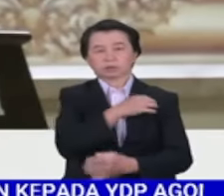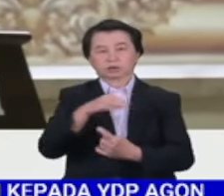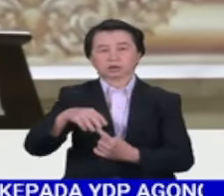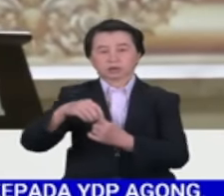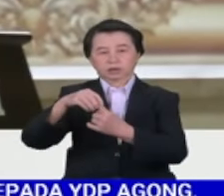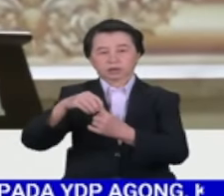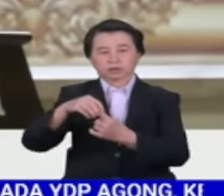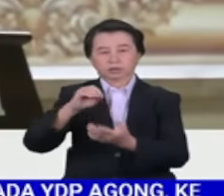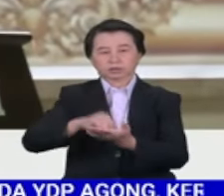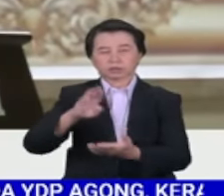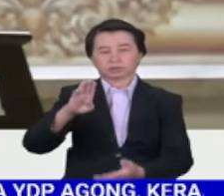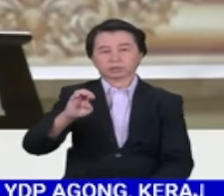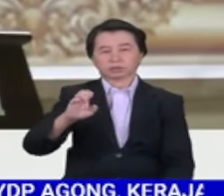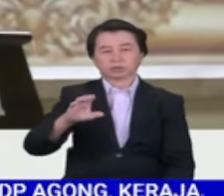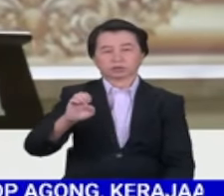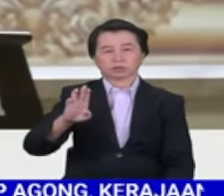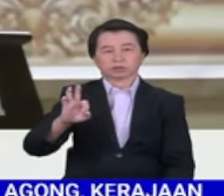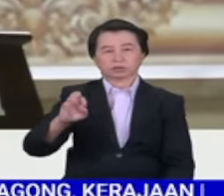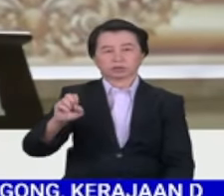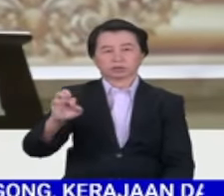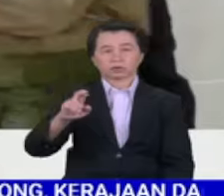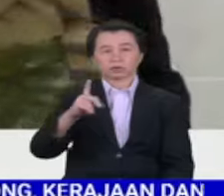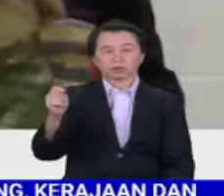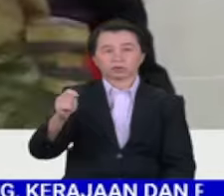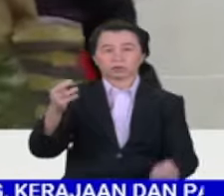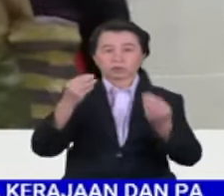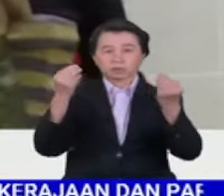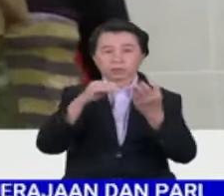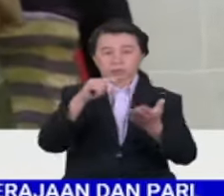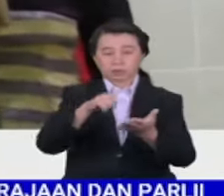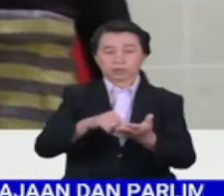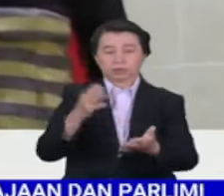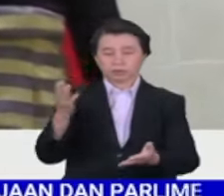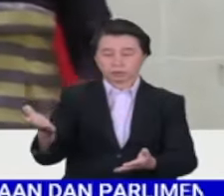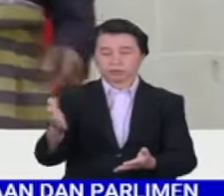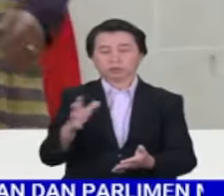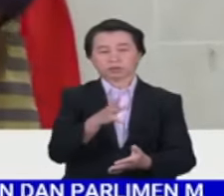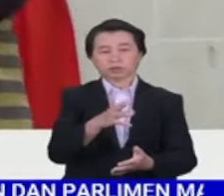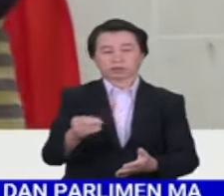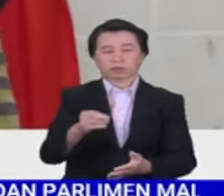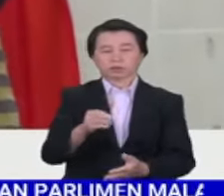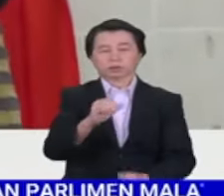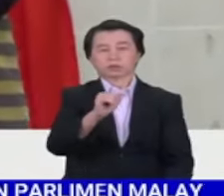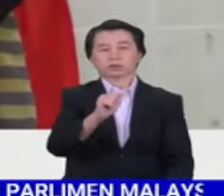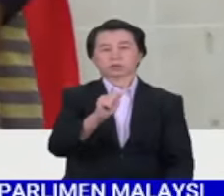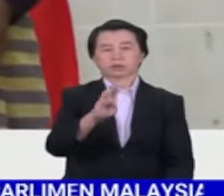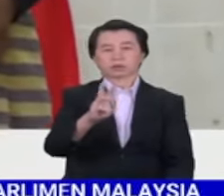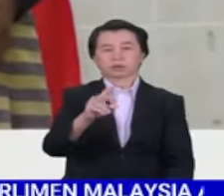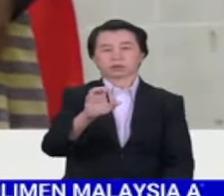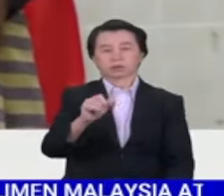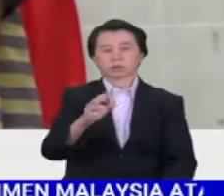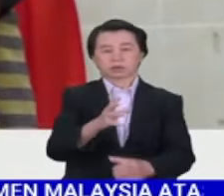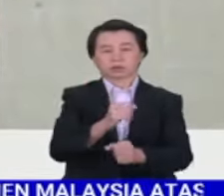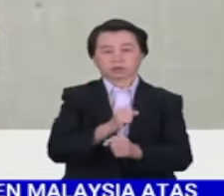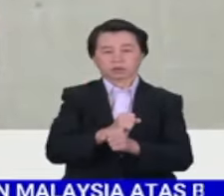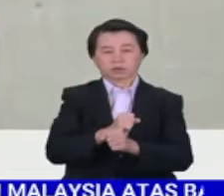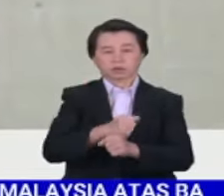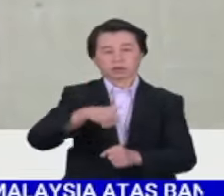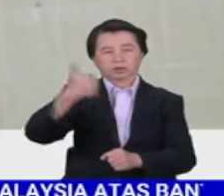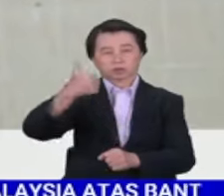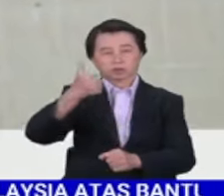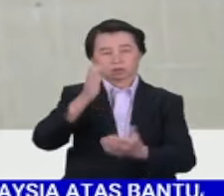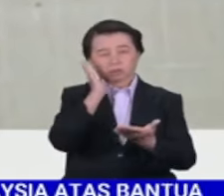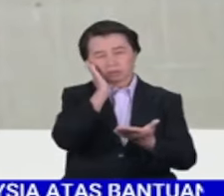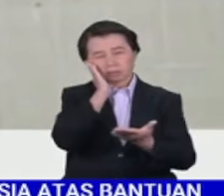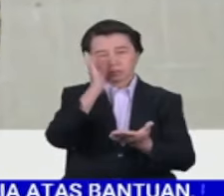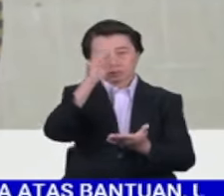177 bofet jaludin Kadir dalam majelis ini berawih piting dan Nursiah Awang Tengah masing-masing muncul Johan kari